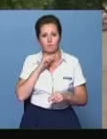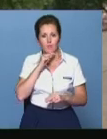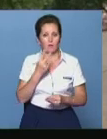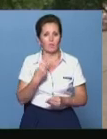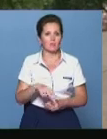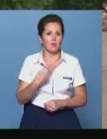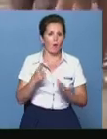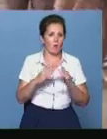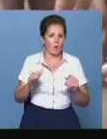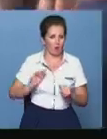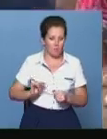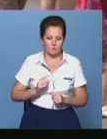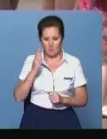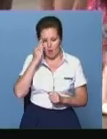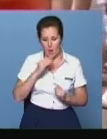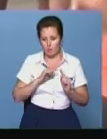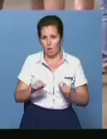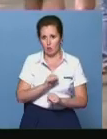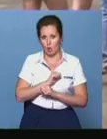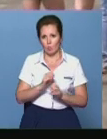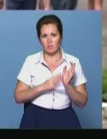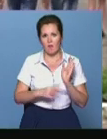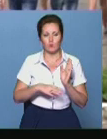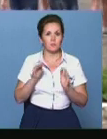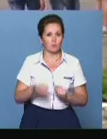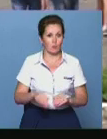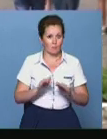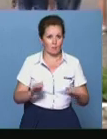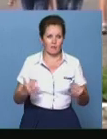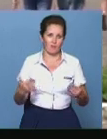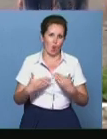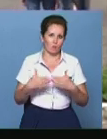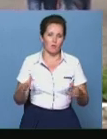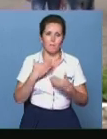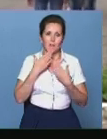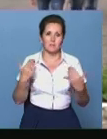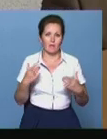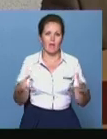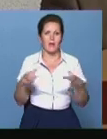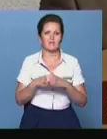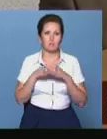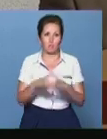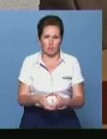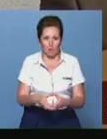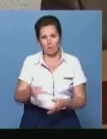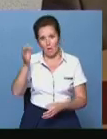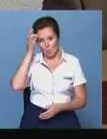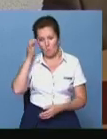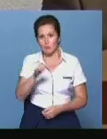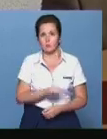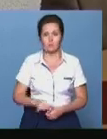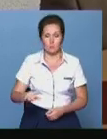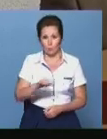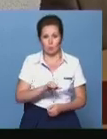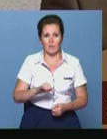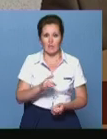22 лагеря. За лето отдохнет 90 тысяч детей. Сегодня открыта последняя смена. Напомню, что из бюджета Удмуртской республики было